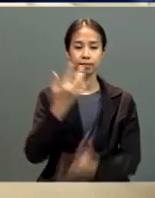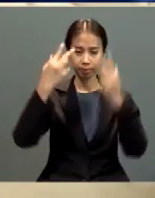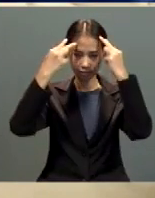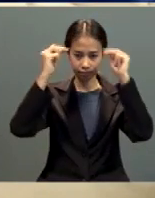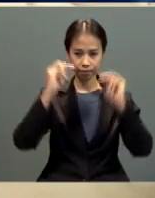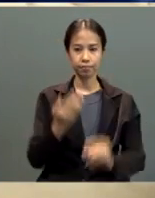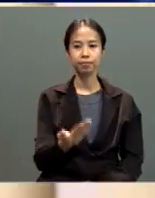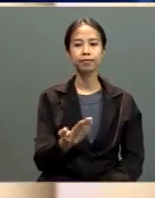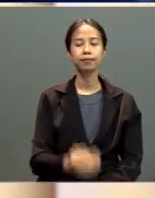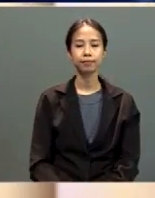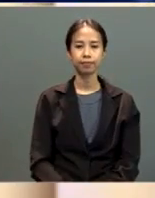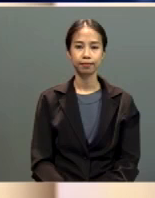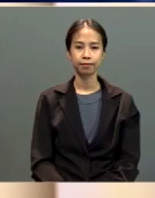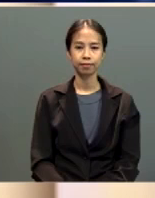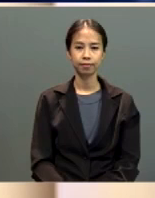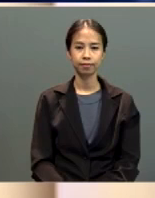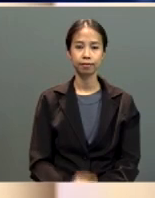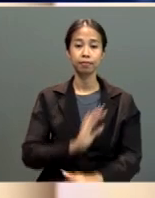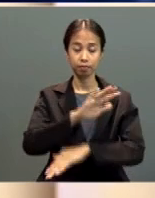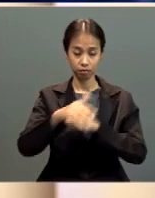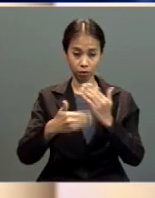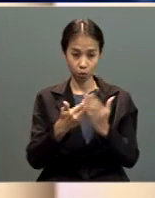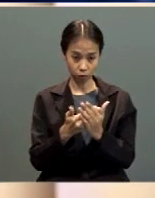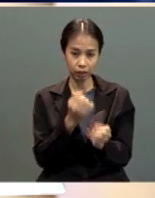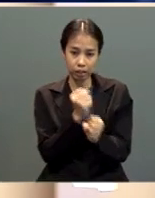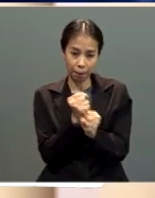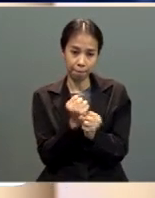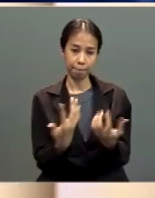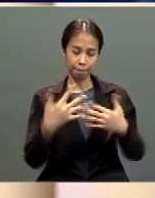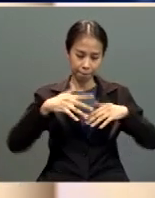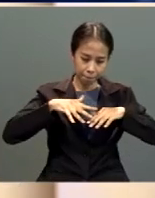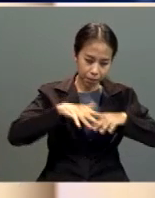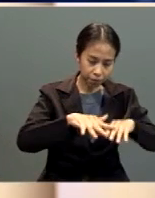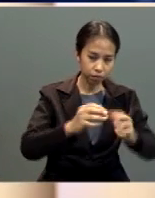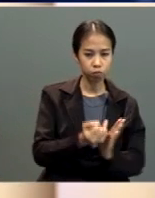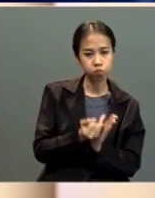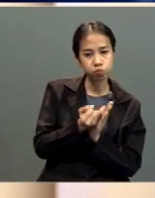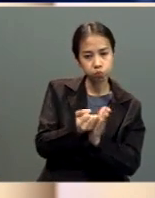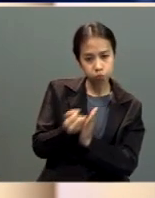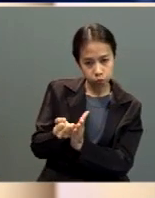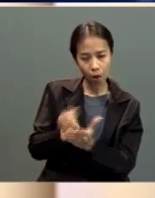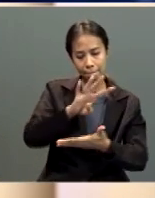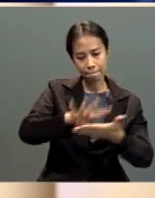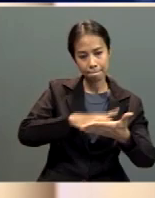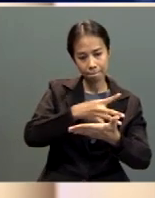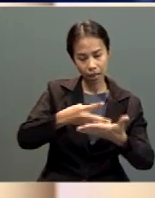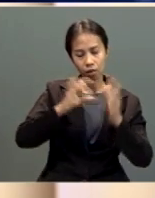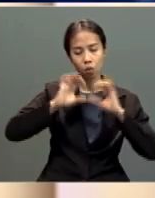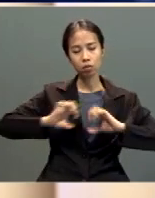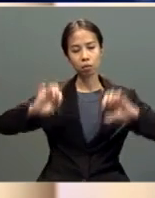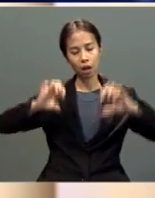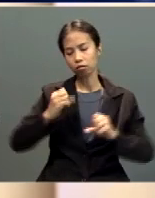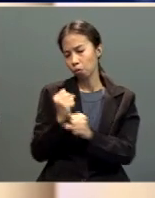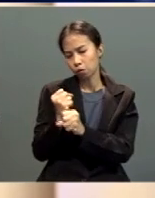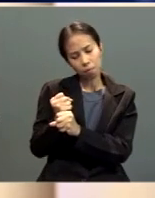ครับ ทุกคนก็ได้มีการบูรณาการร่วมมือกันกับเพื่อนมาตรการของแล้วก็ตามนโยบายของรัฐบาลอย่างเข้มแข็งมาโดยตลอดนะครับ